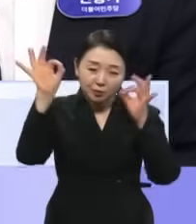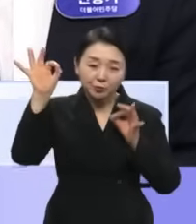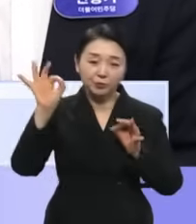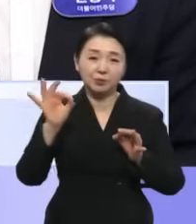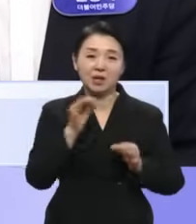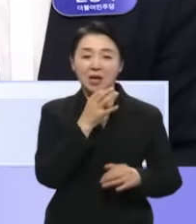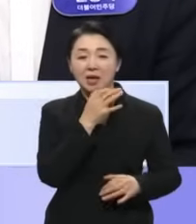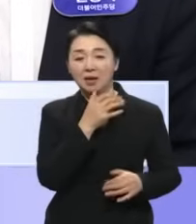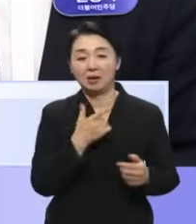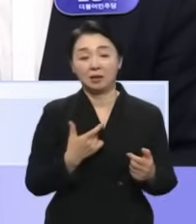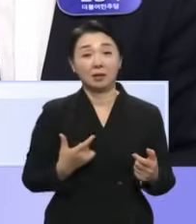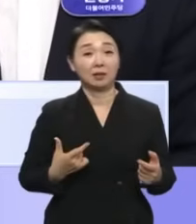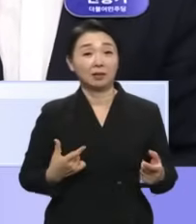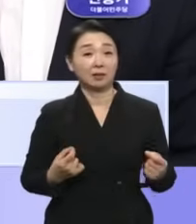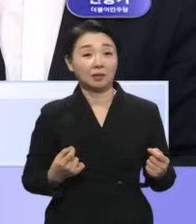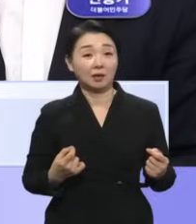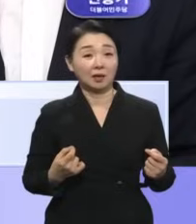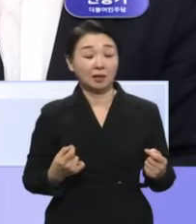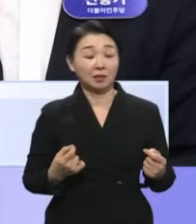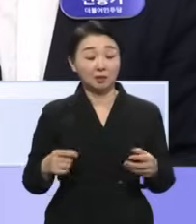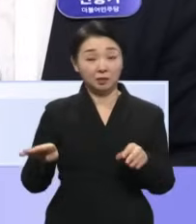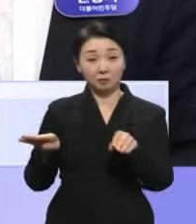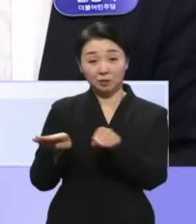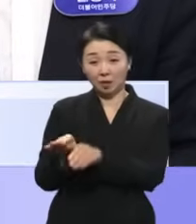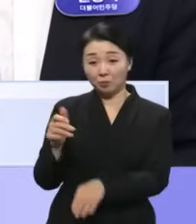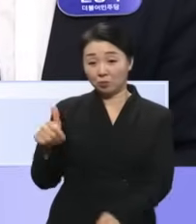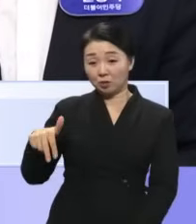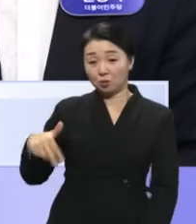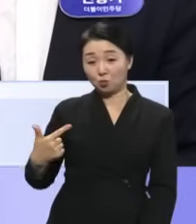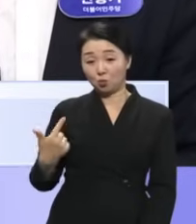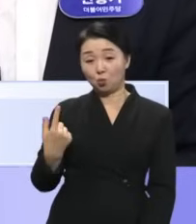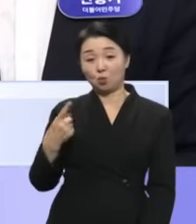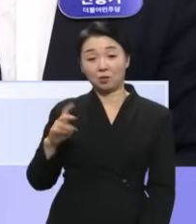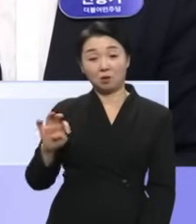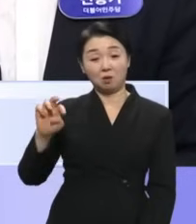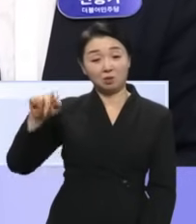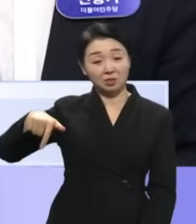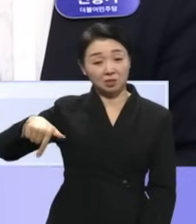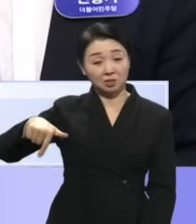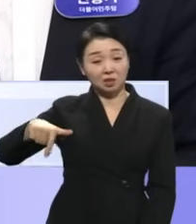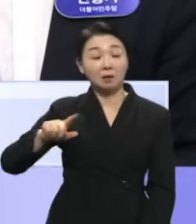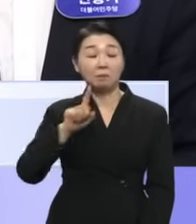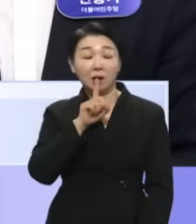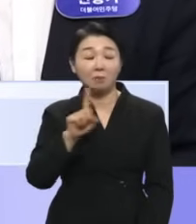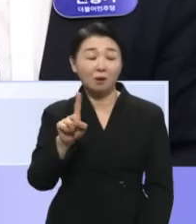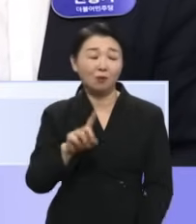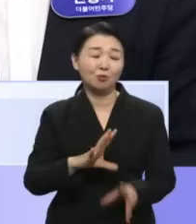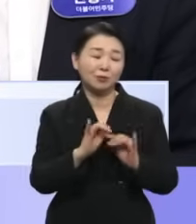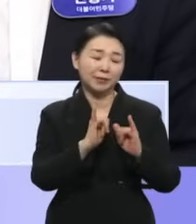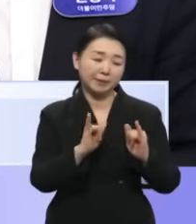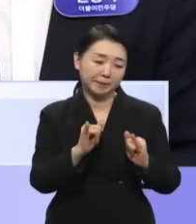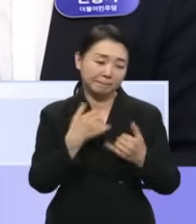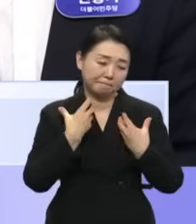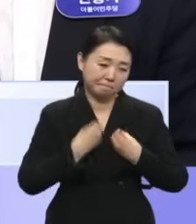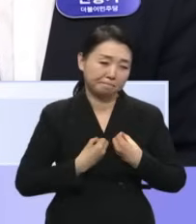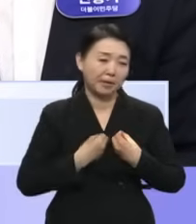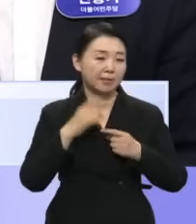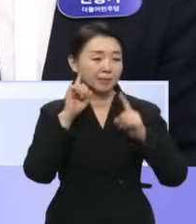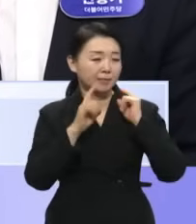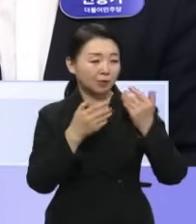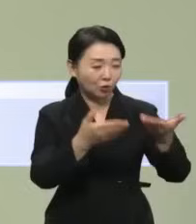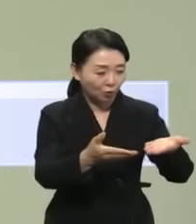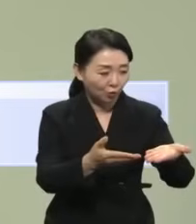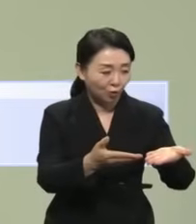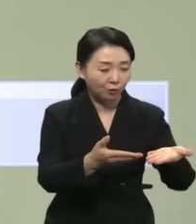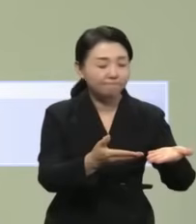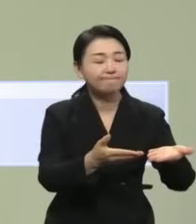부분에 대해서 어 그 사무총장도 말씀하셨다시피 국민들께 실망과 큰 상처를 안긴 부분에 대해서는 어